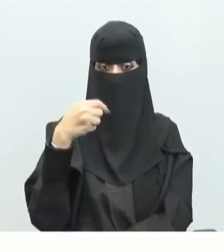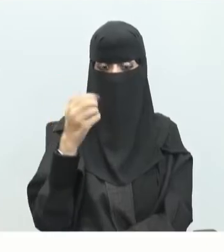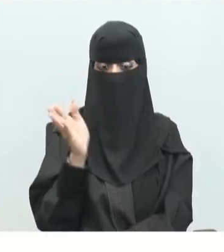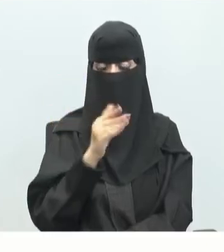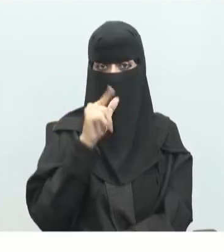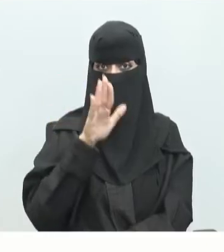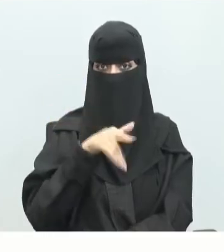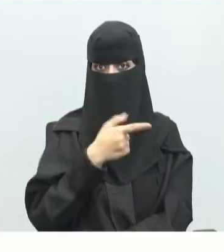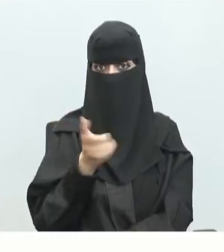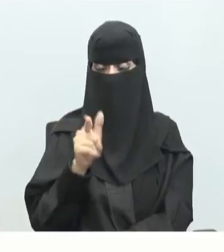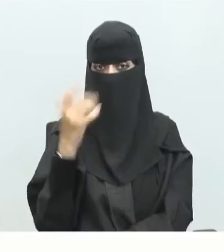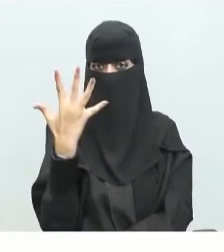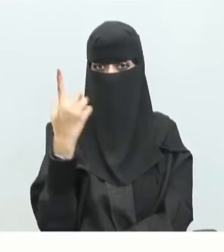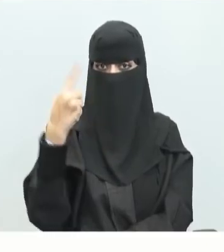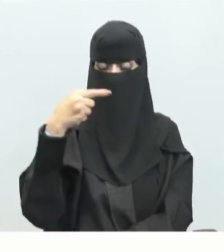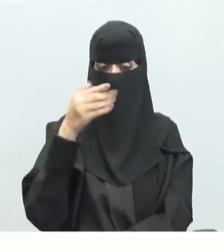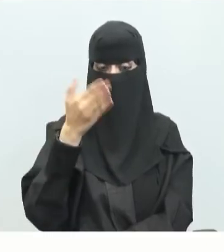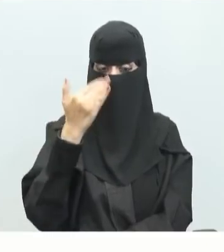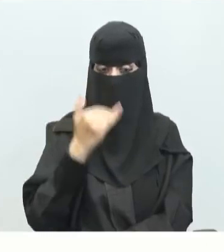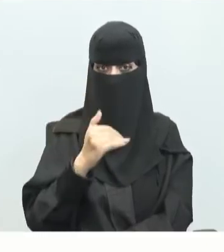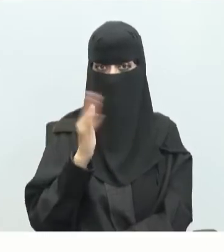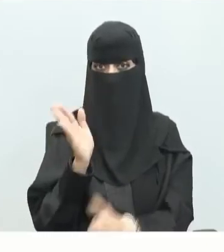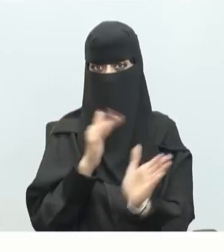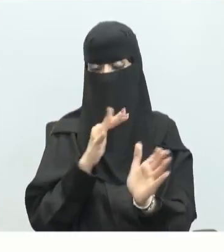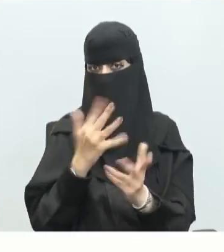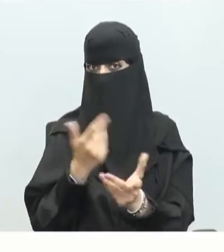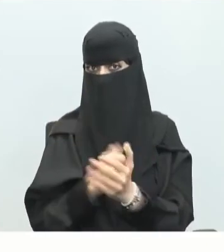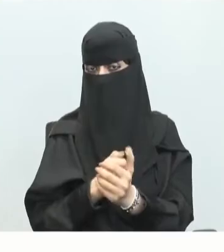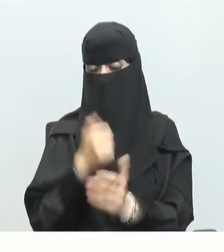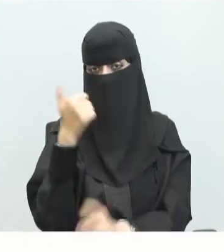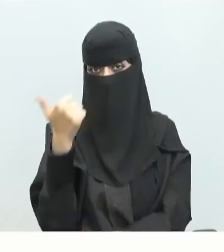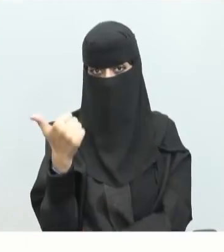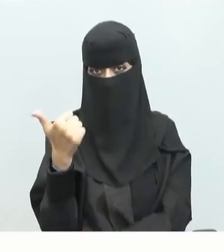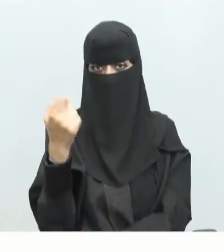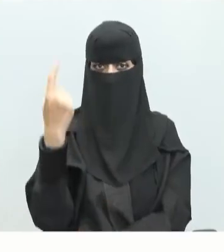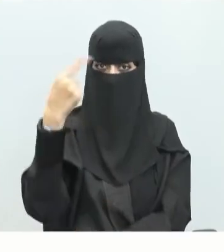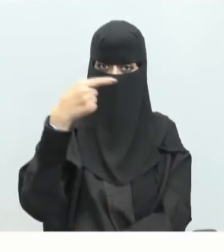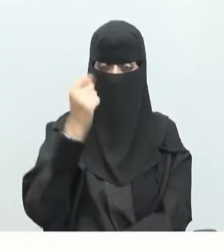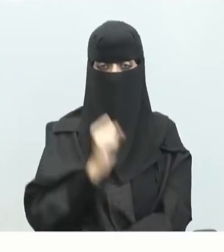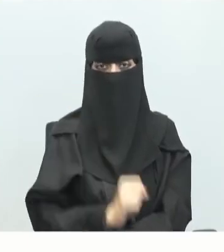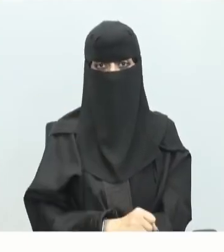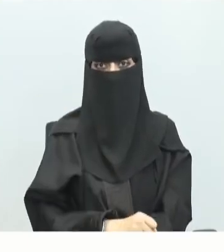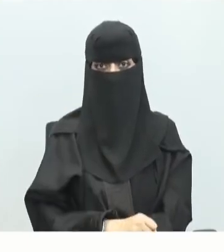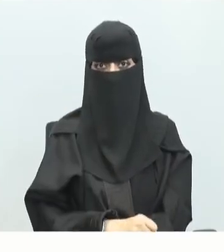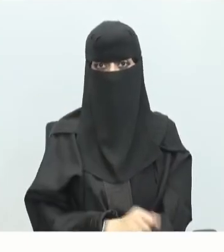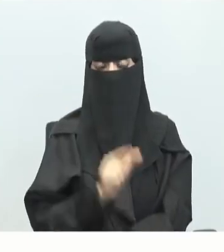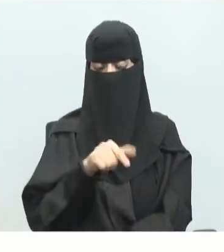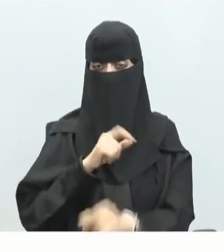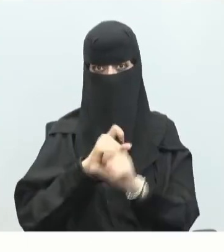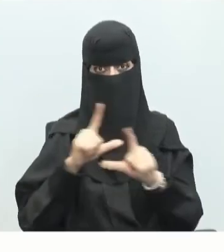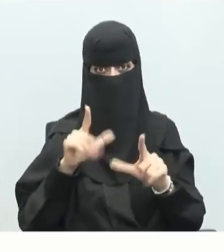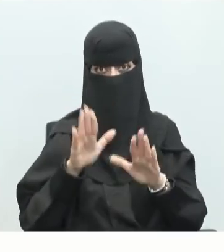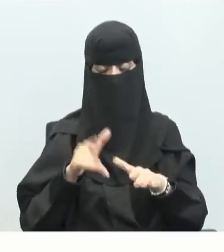اذا هنا 15 ماذا ياتي بعد 15 احسنتم 16 واضح